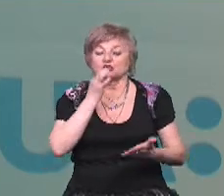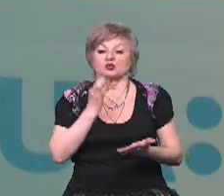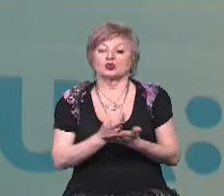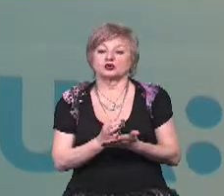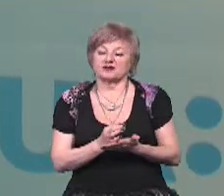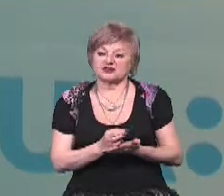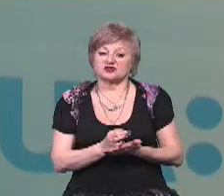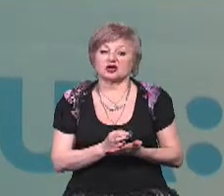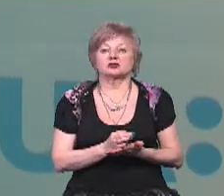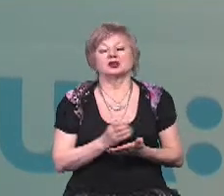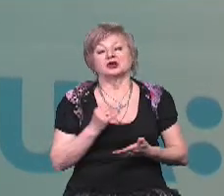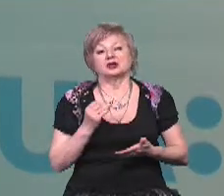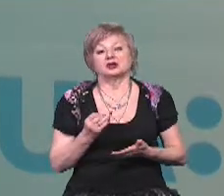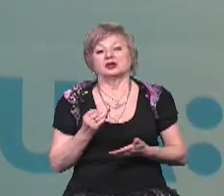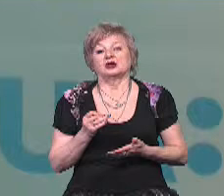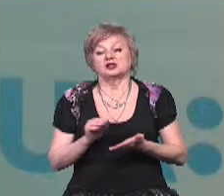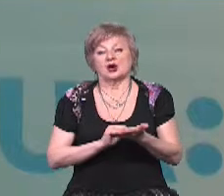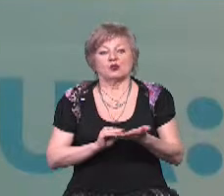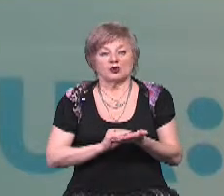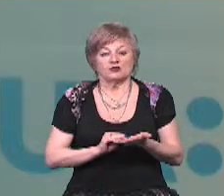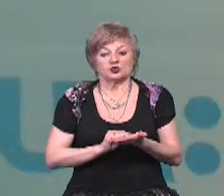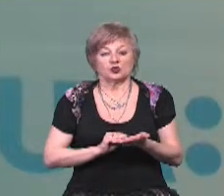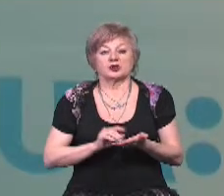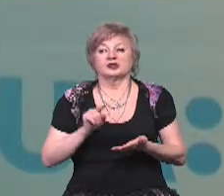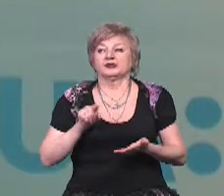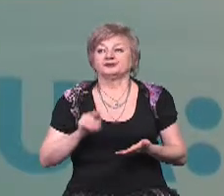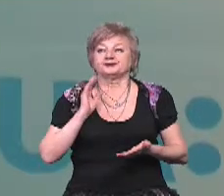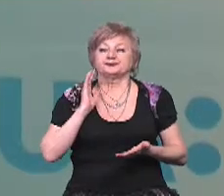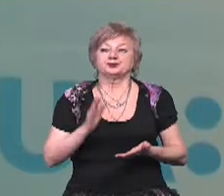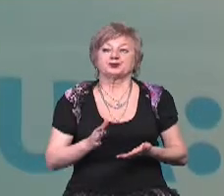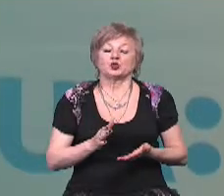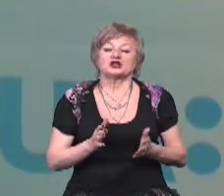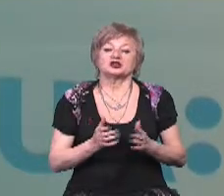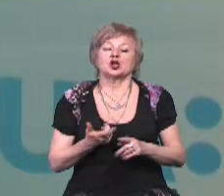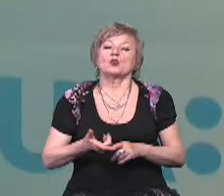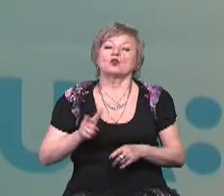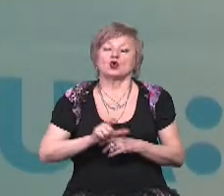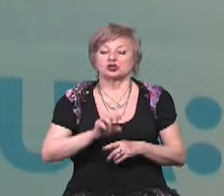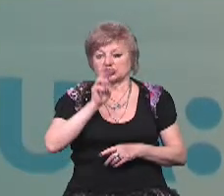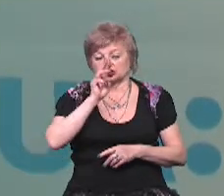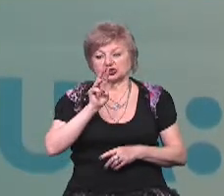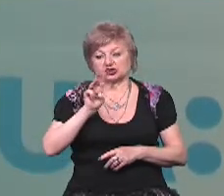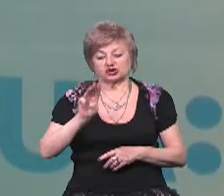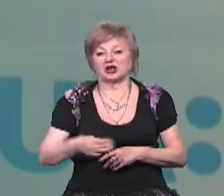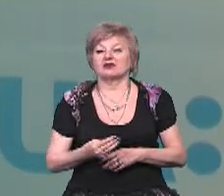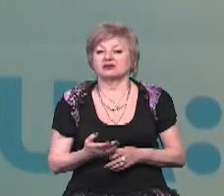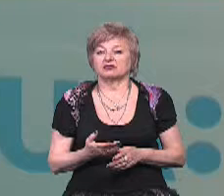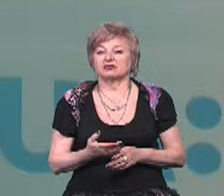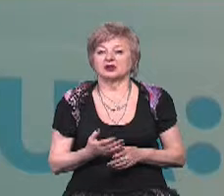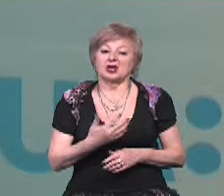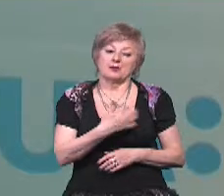відповідальності. І за повторності там вже буде більший штраф, якщо я не помиляюсь,